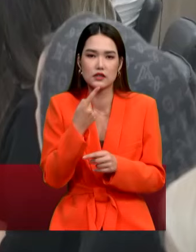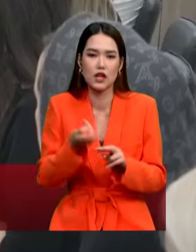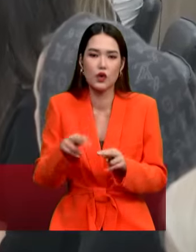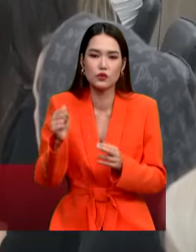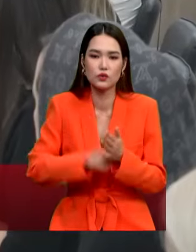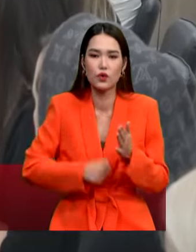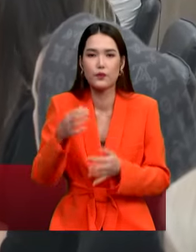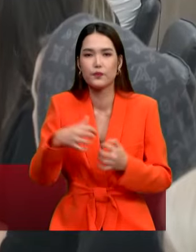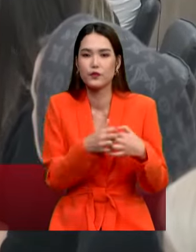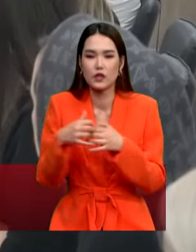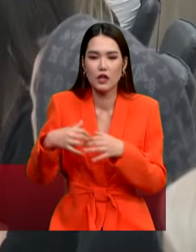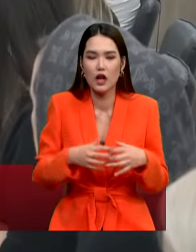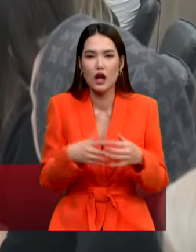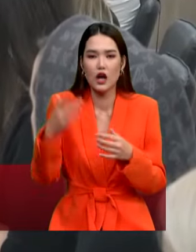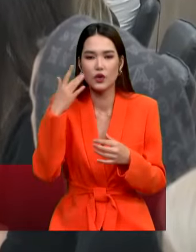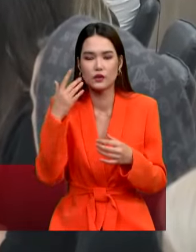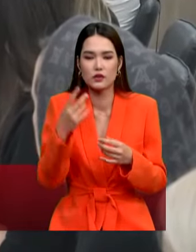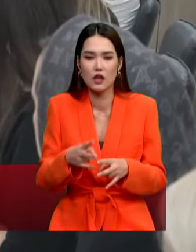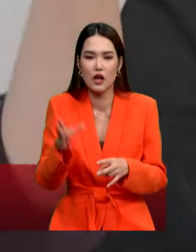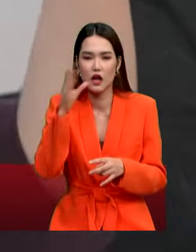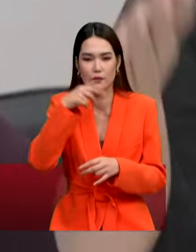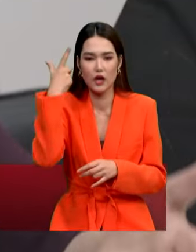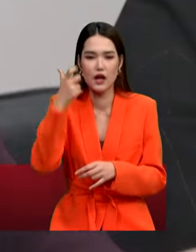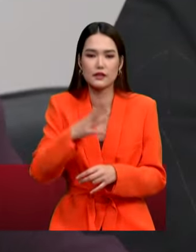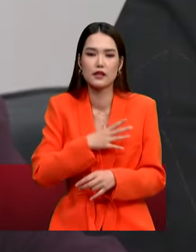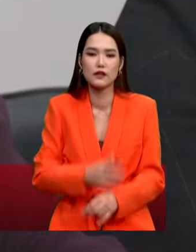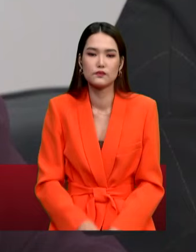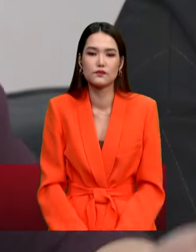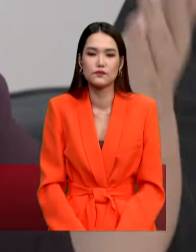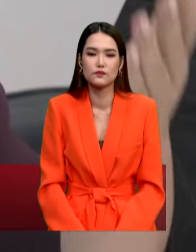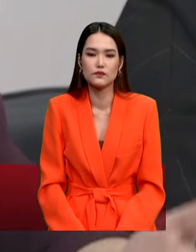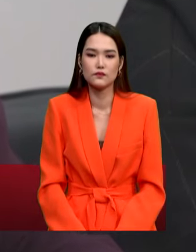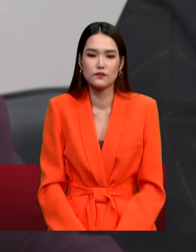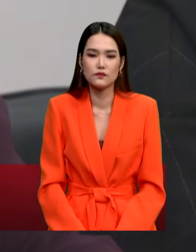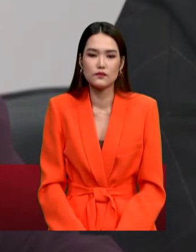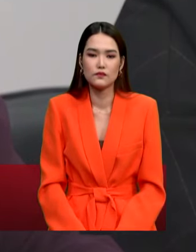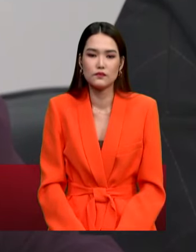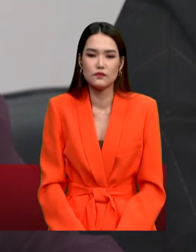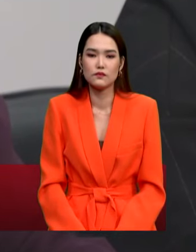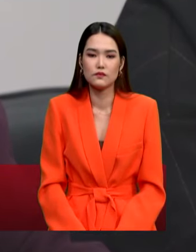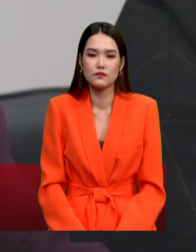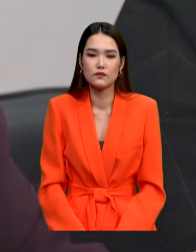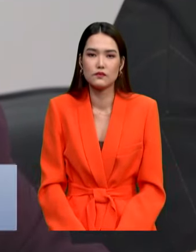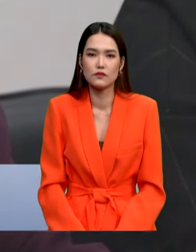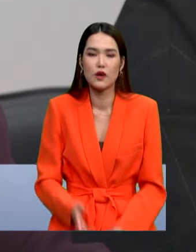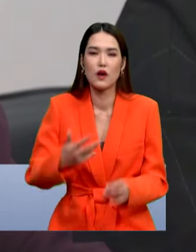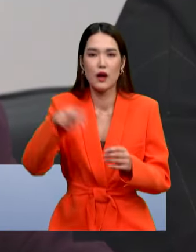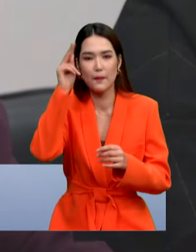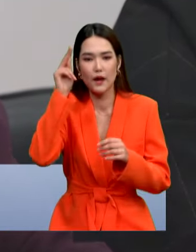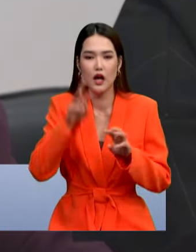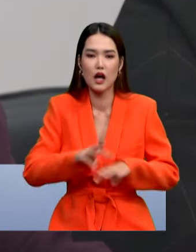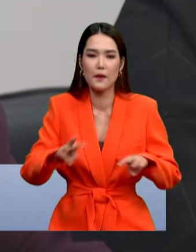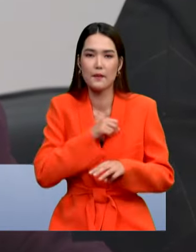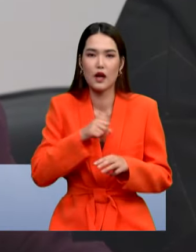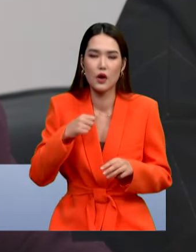сот қоласып, тамақ сапасы түсіп кетеді деп ескерткен. Сам Господь Бог только спустился и сказал. Білім министрлігі өз